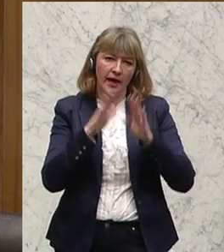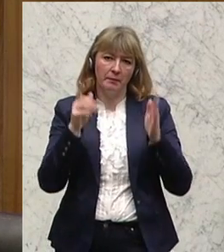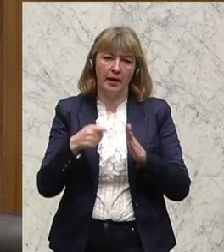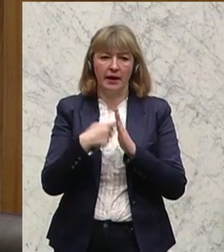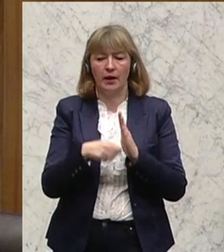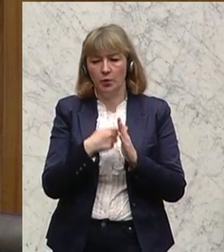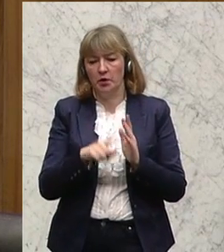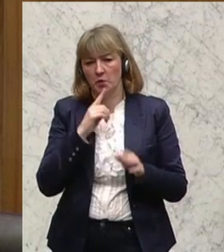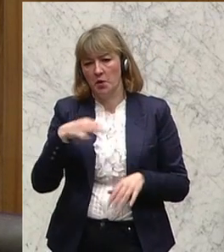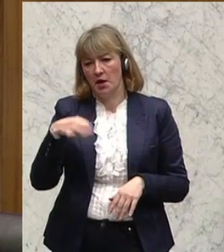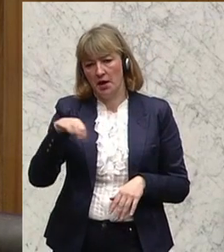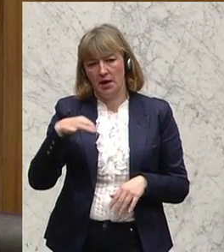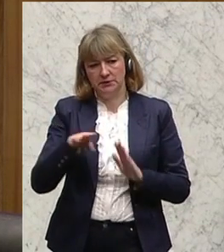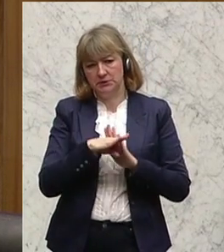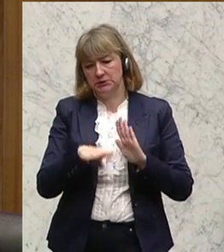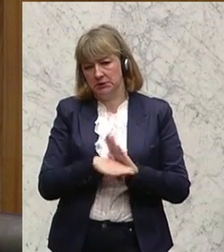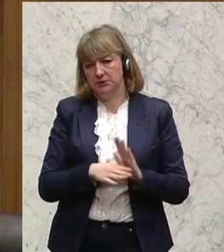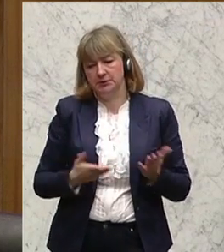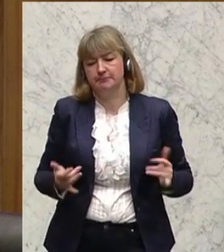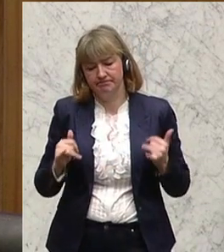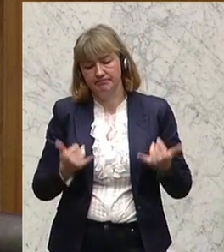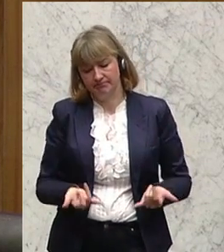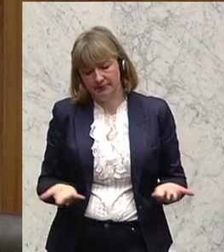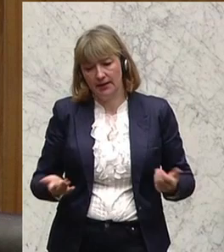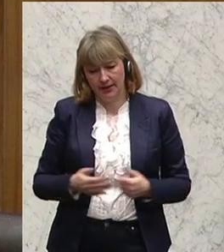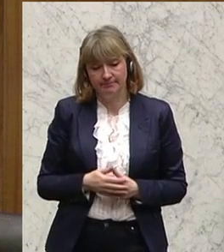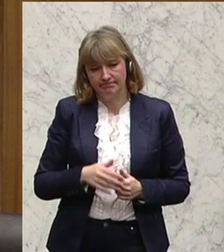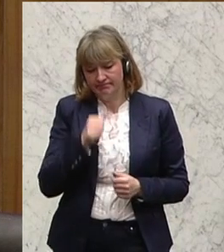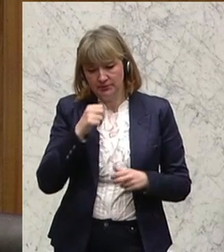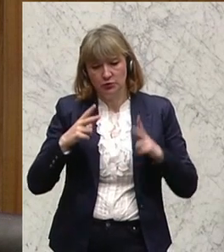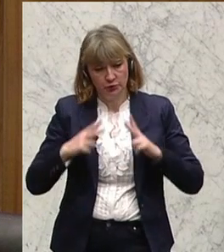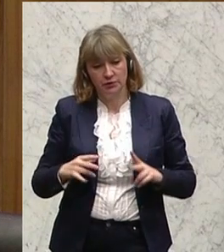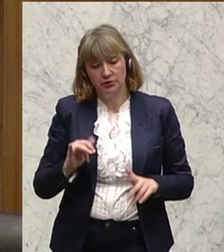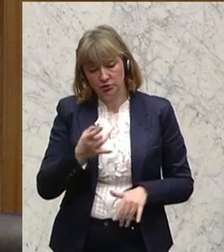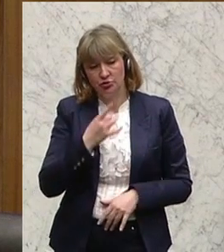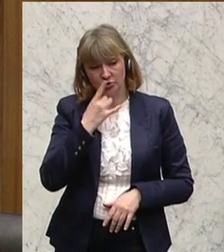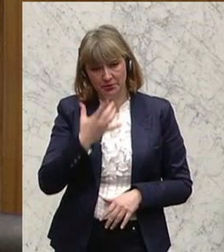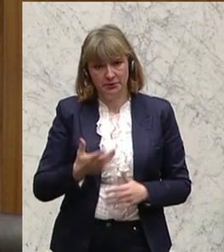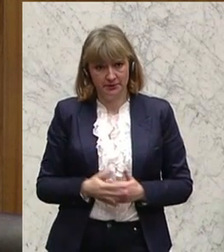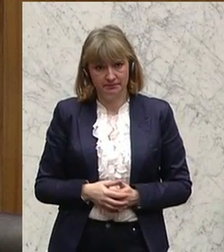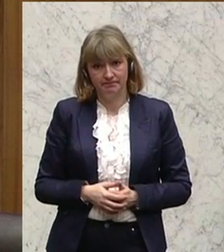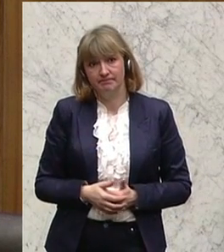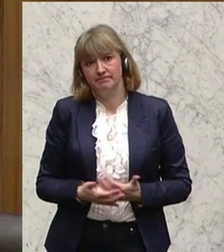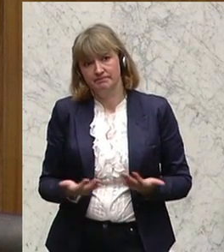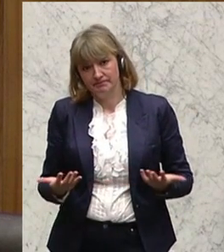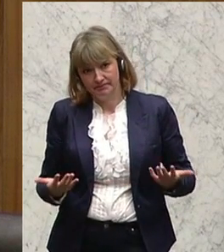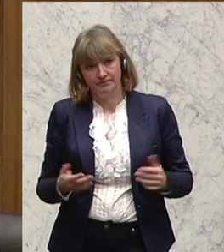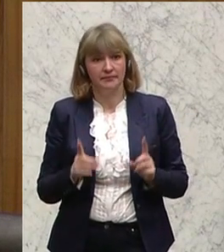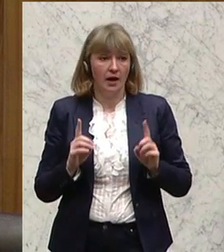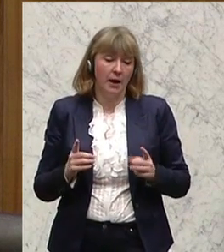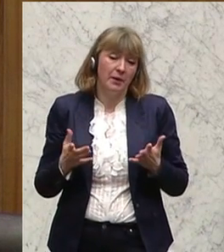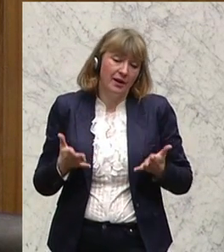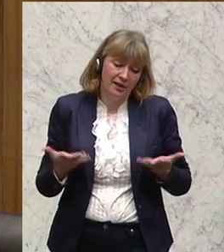Terminregulierung tatsächlich Gesetz geworden ist. Ja, das ist unbefriedigend, aber letztlich muss ich sagen, es ist